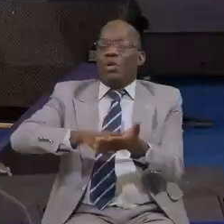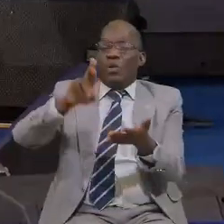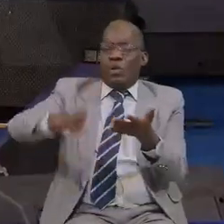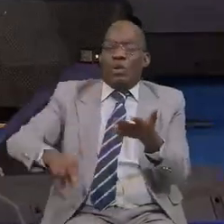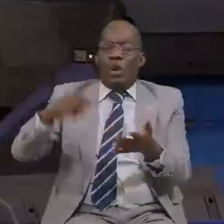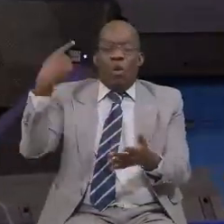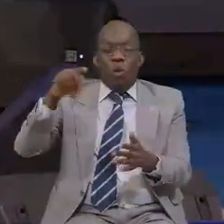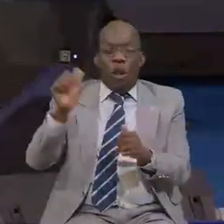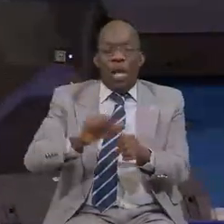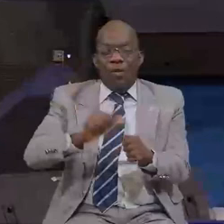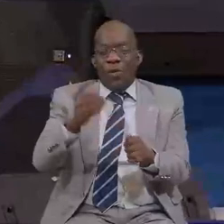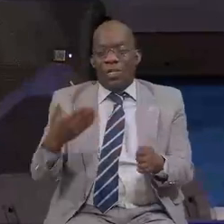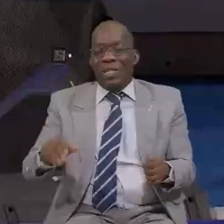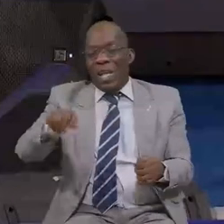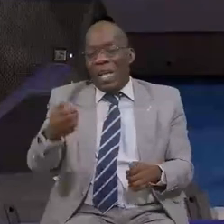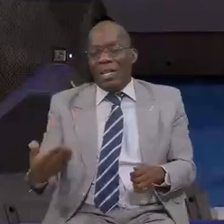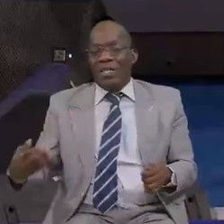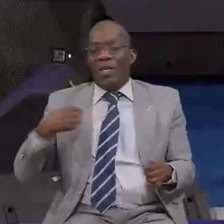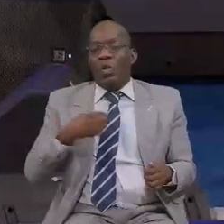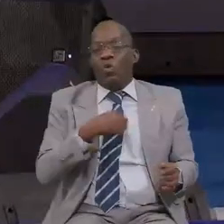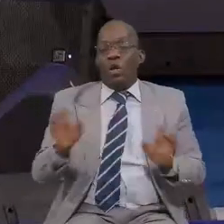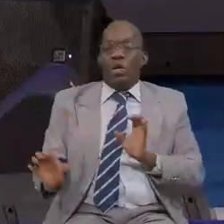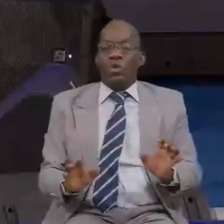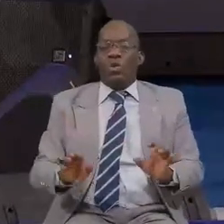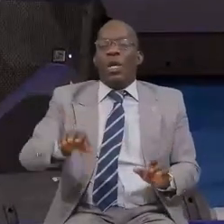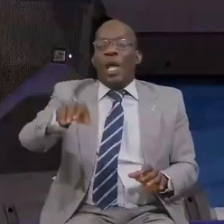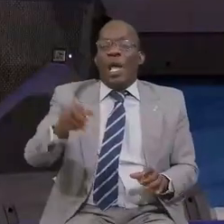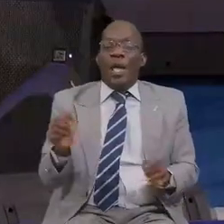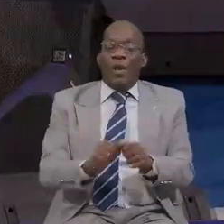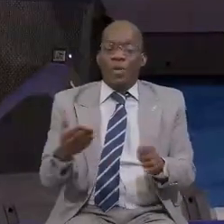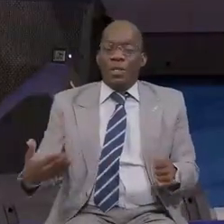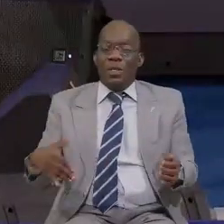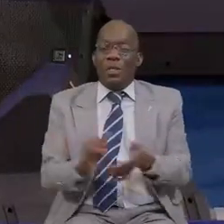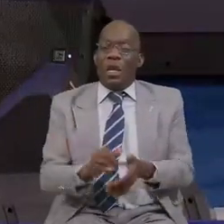fais, tout ce que Saul faisait.